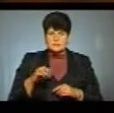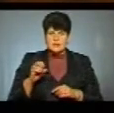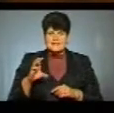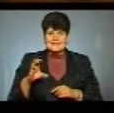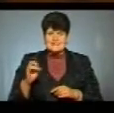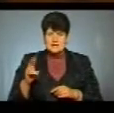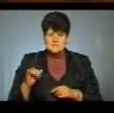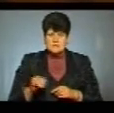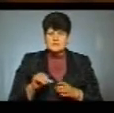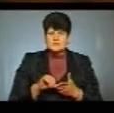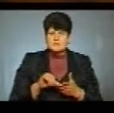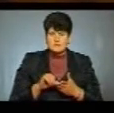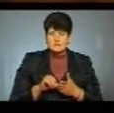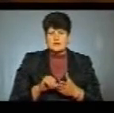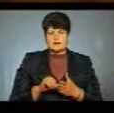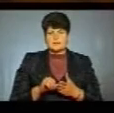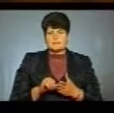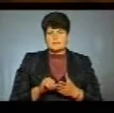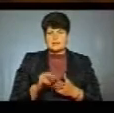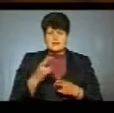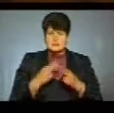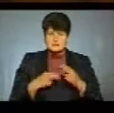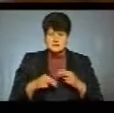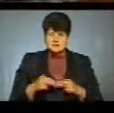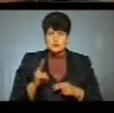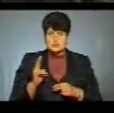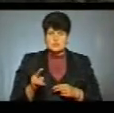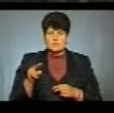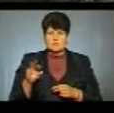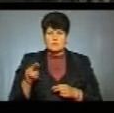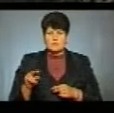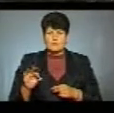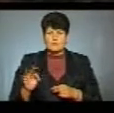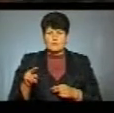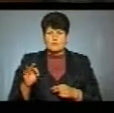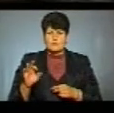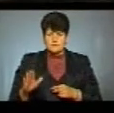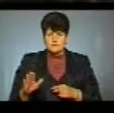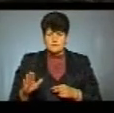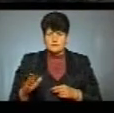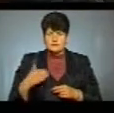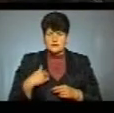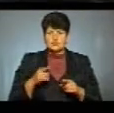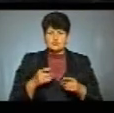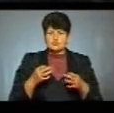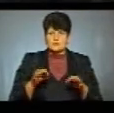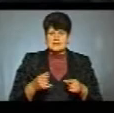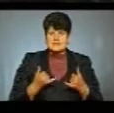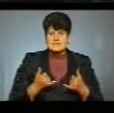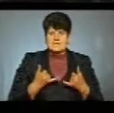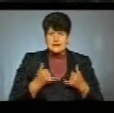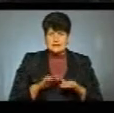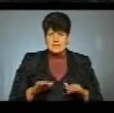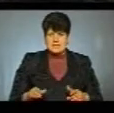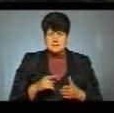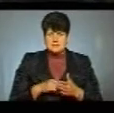та представник продюсерського центру гастролів в Україні Костянтин Попов. Ми чогось дозволили, тому що це раді дітей міста збору